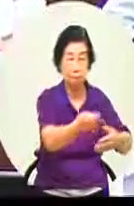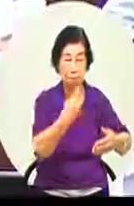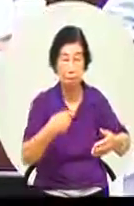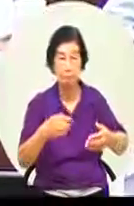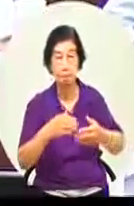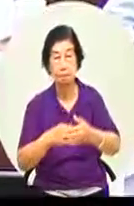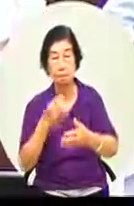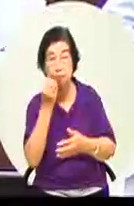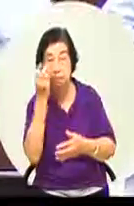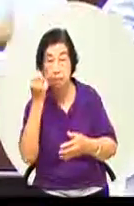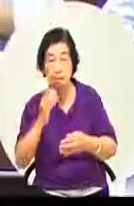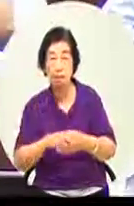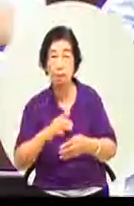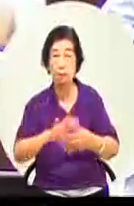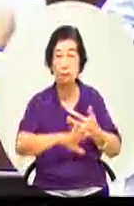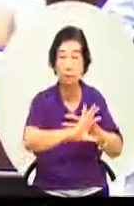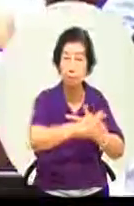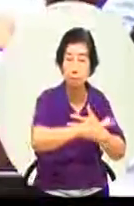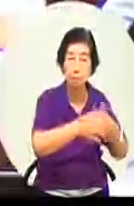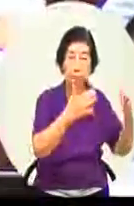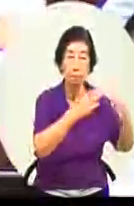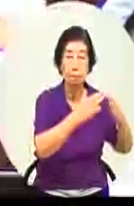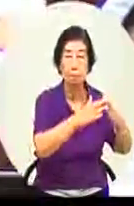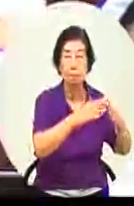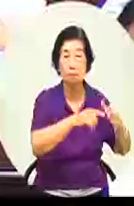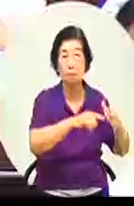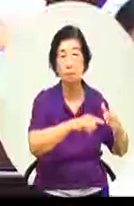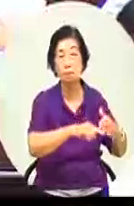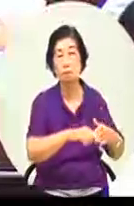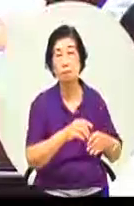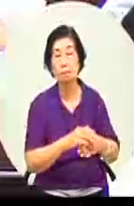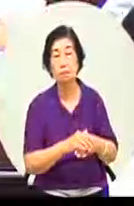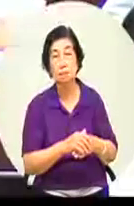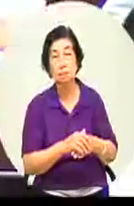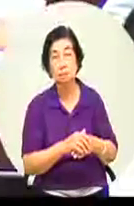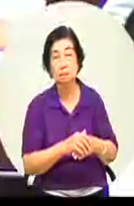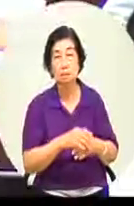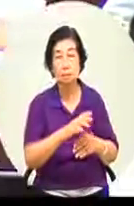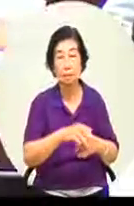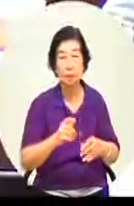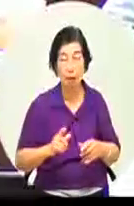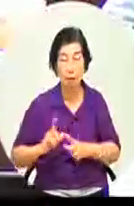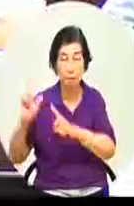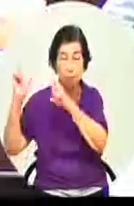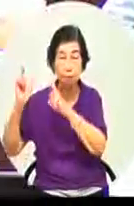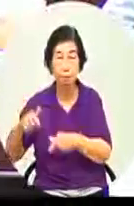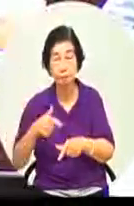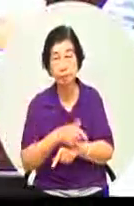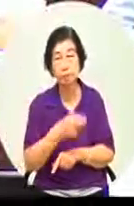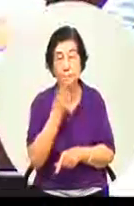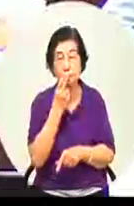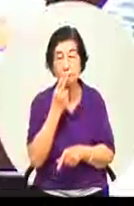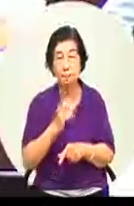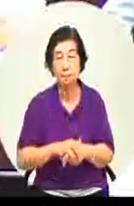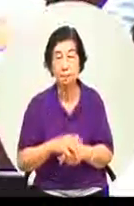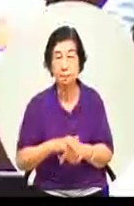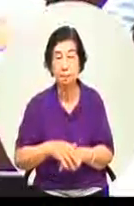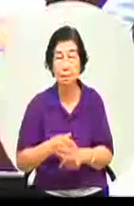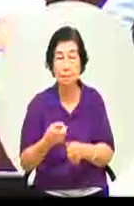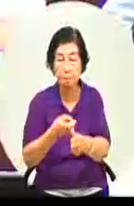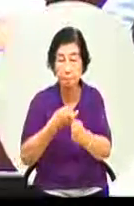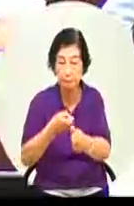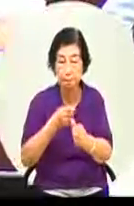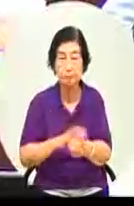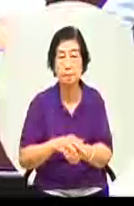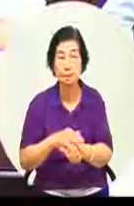其他国家的客源，当然我们知道东南亚跟这个新南向政策的部分要增加客源没有那么快，但是我们也愿意去做很多